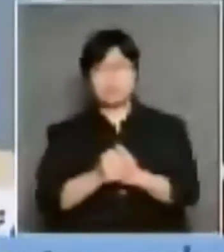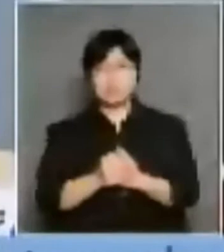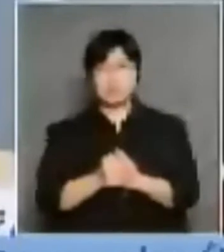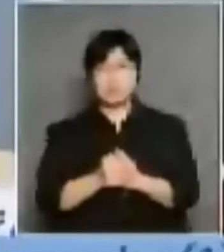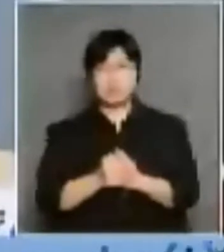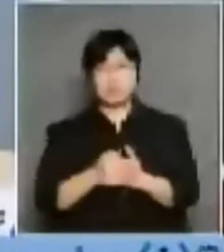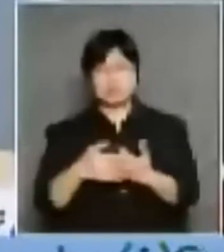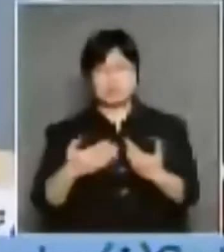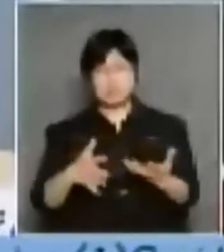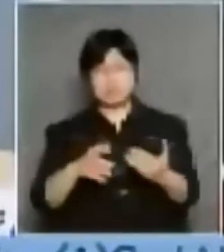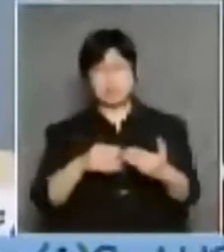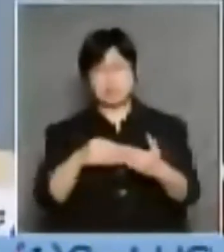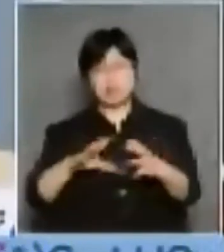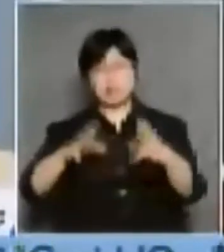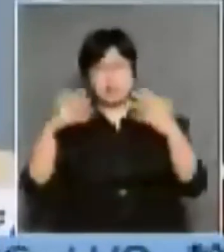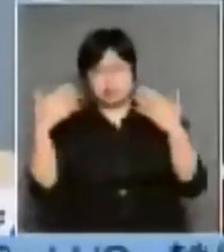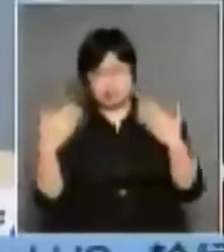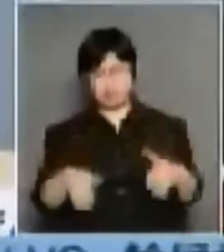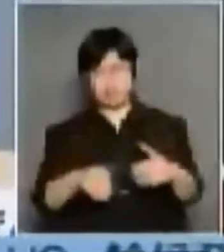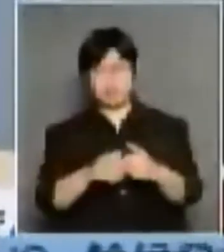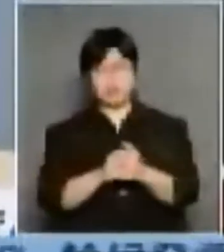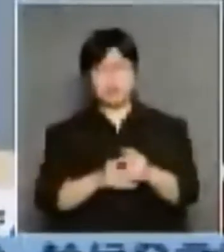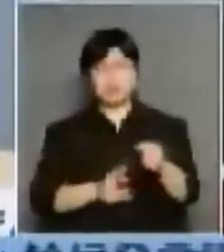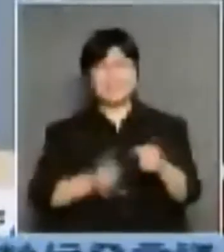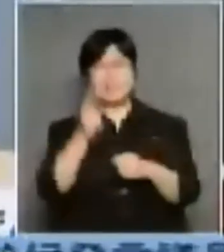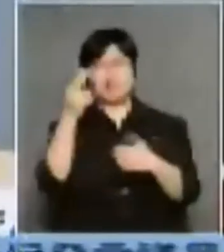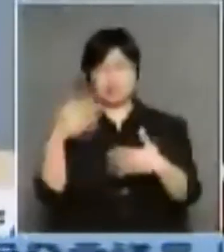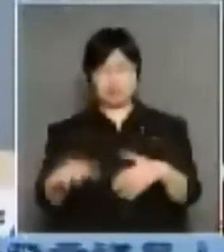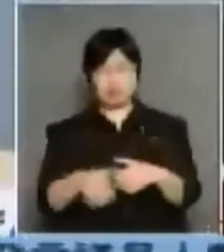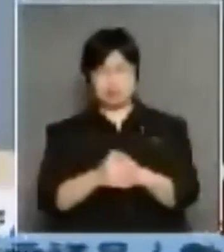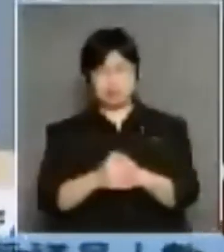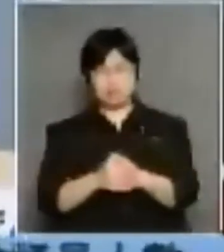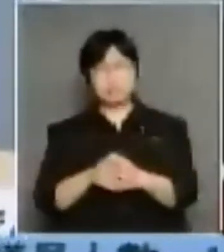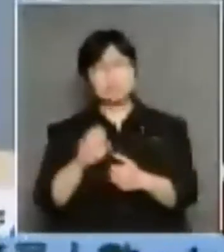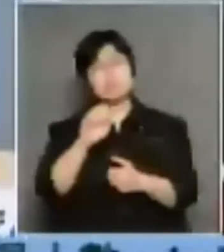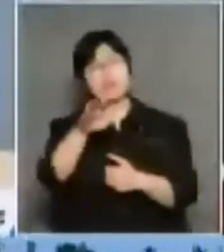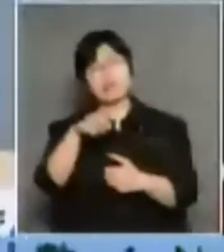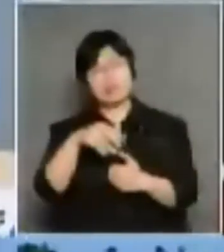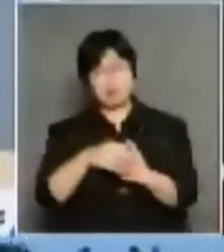今天拉完布了，剪了，那我又想問，